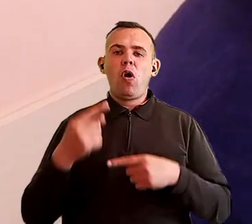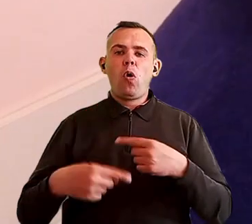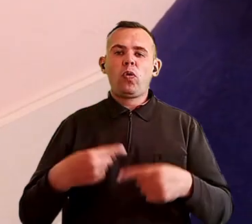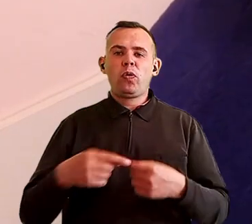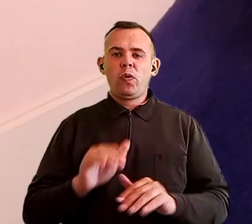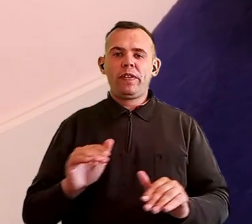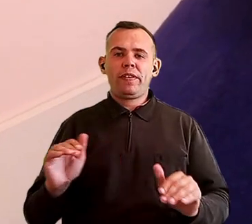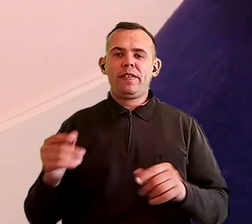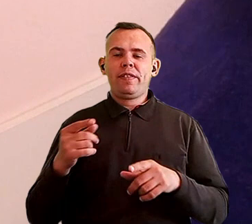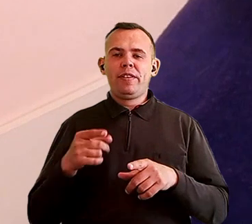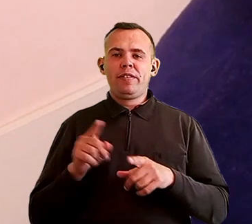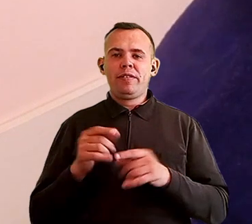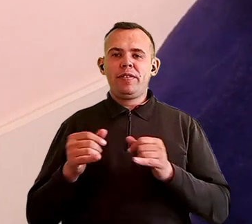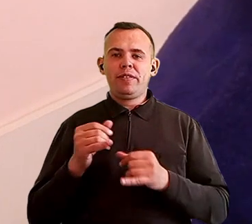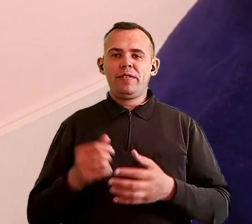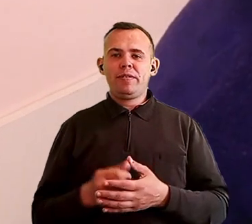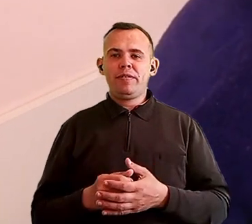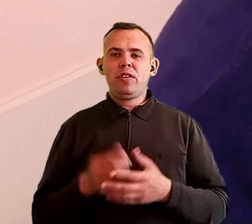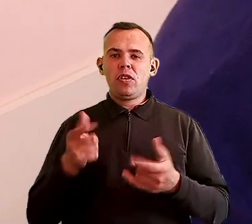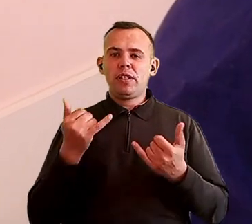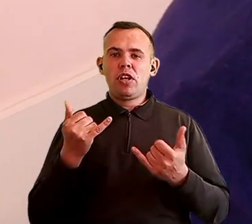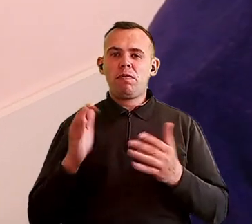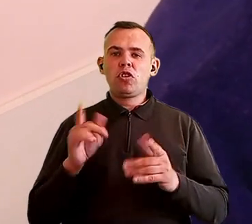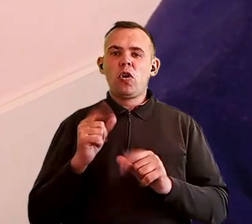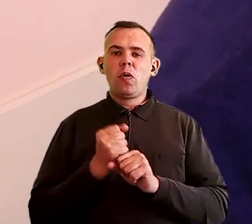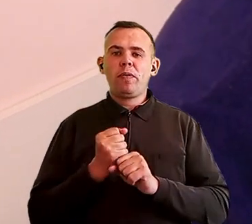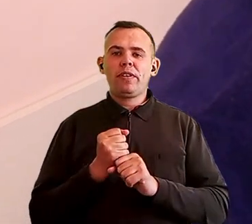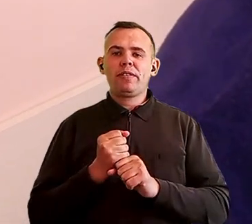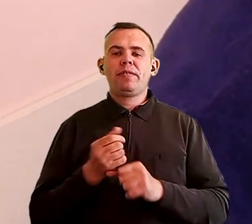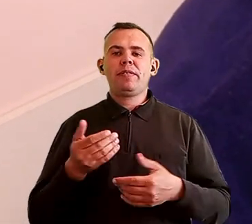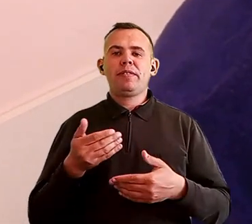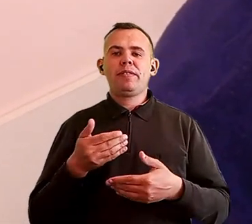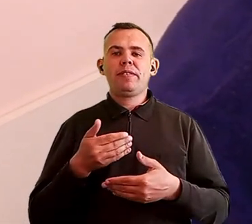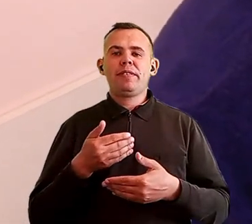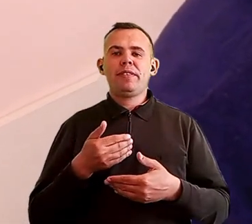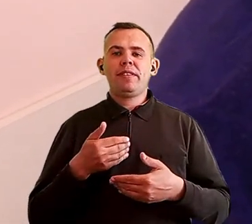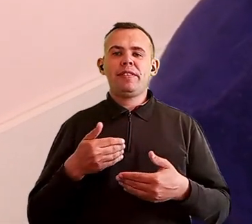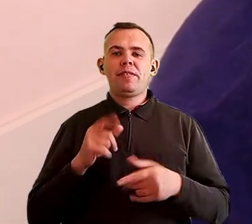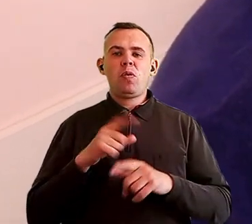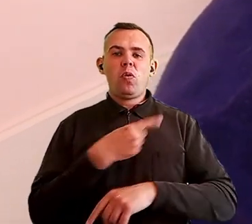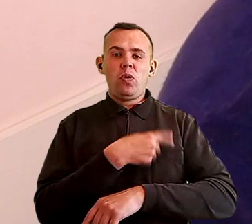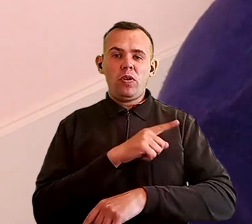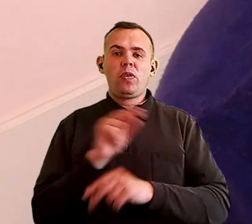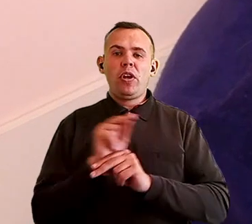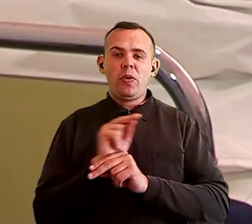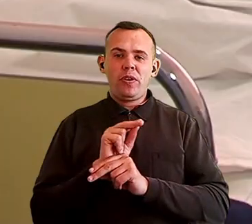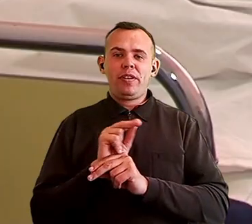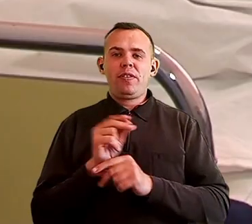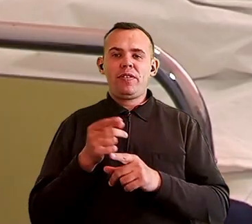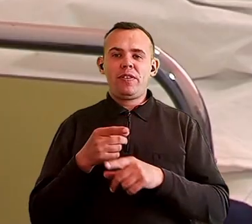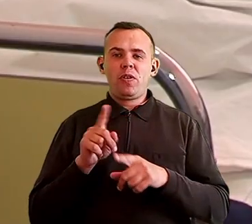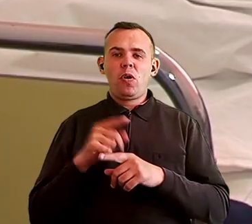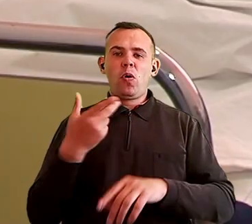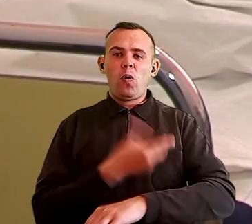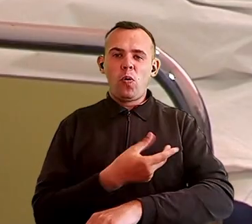розраджують. Тобі зараз буде щось робити? Ні. Як? Ну, як у лікарні, лікують, крапельниці ставлять, уколи роблять. Якщо